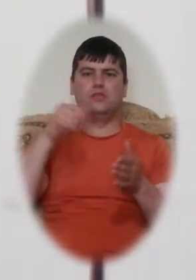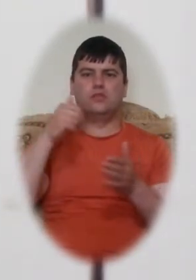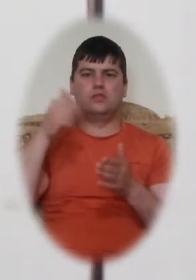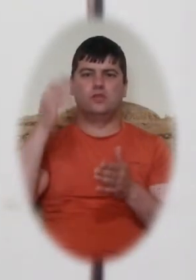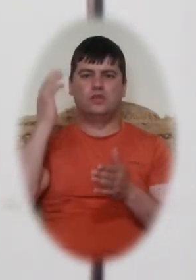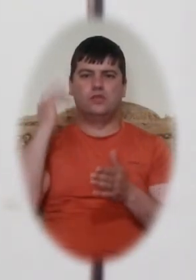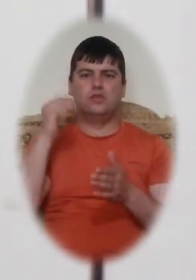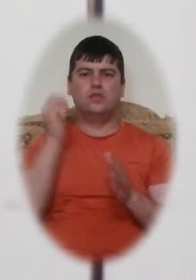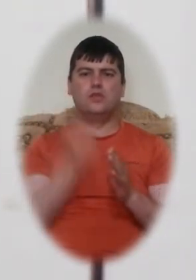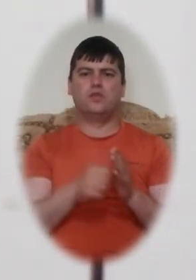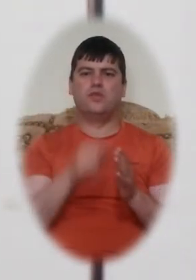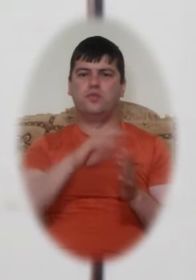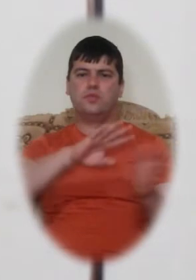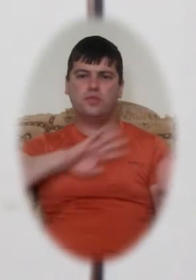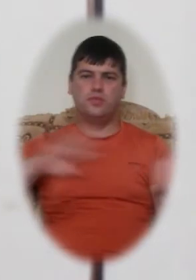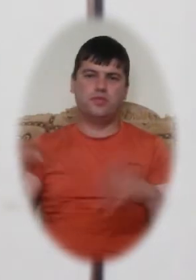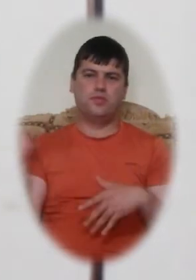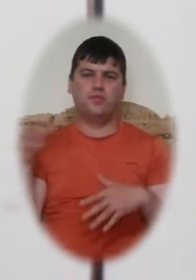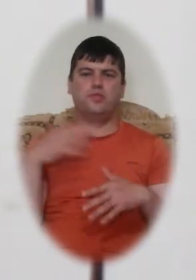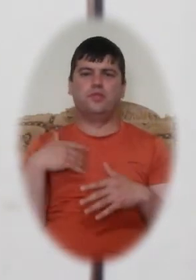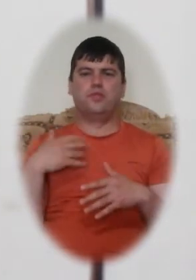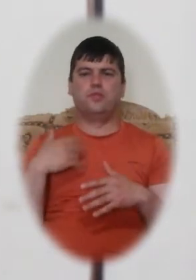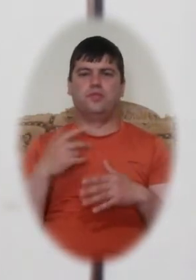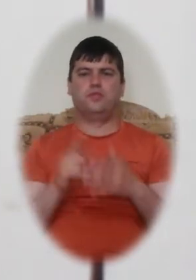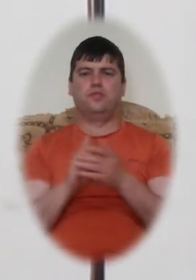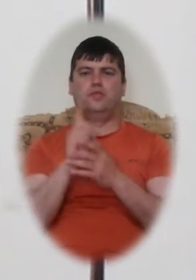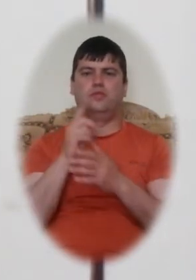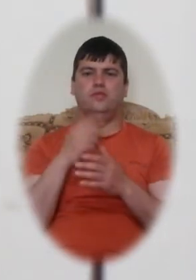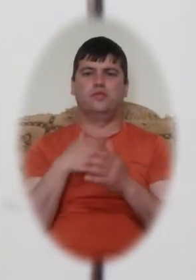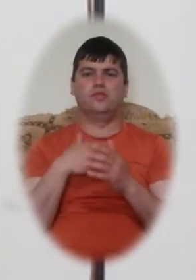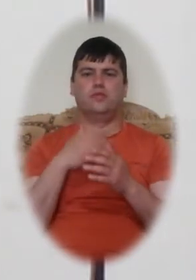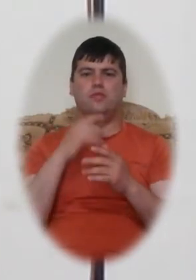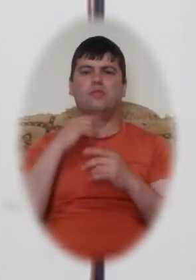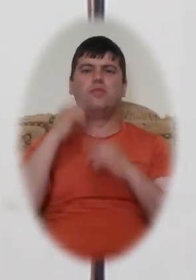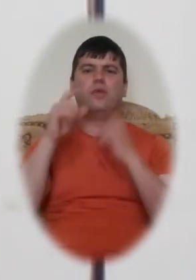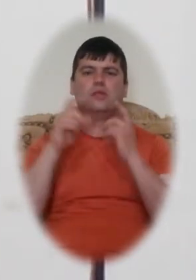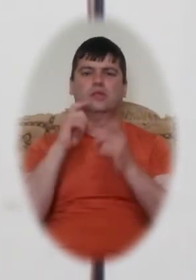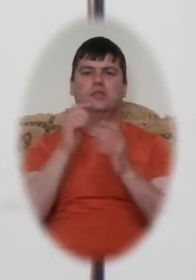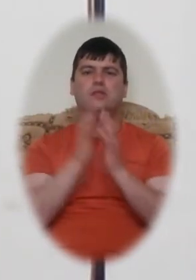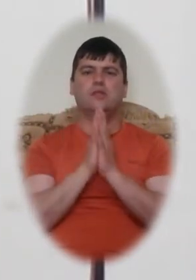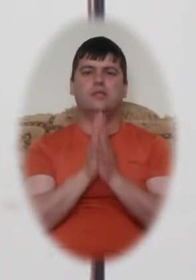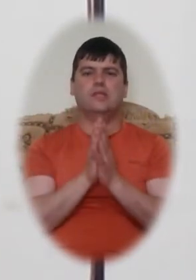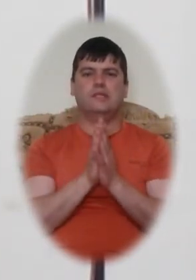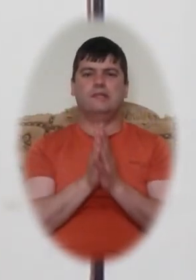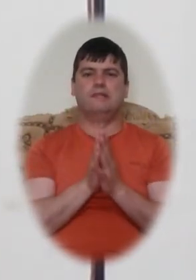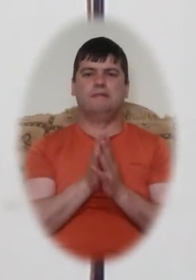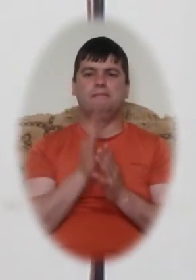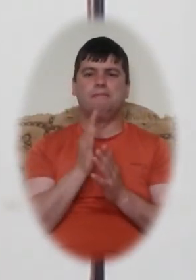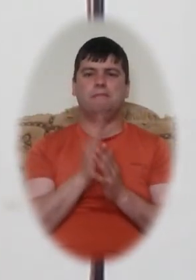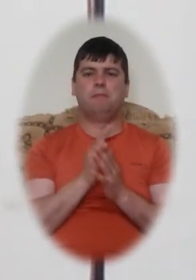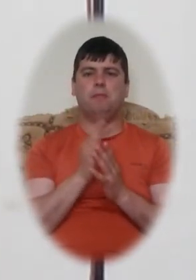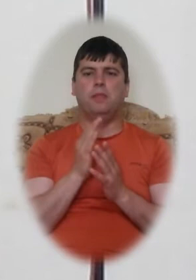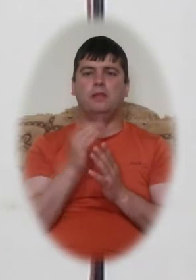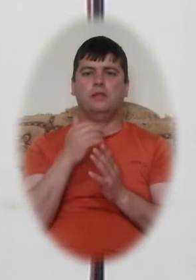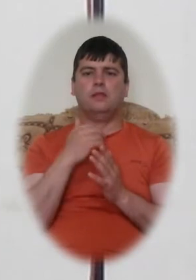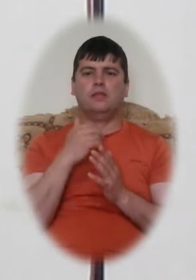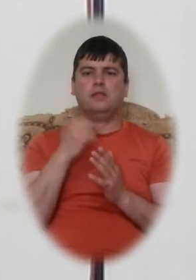ես ամեն մի բան մի կոն դրեցի, ու ես կսեցի շատ բարձր ավոտեր ո սուրվոքում եկ